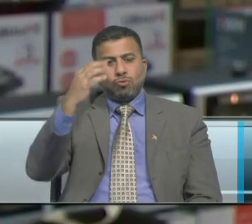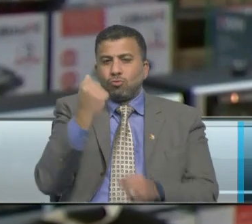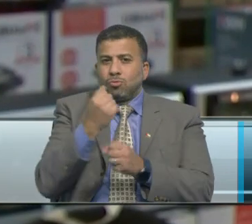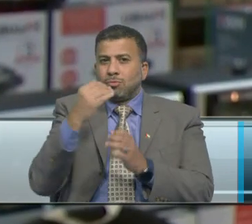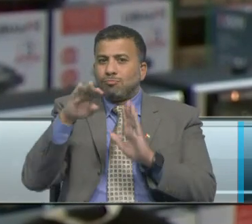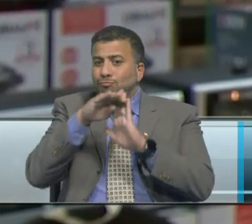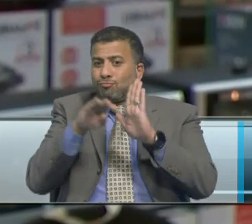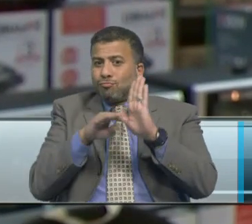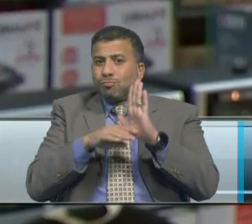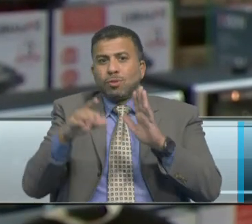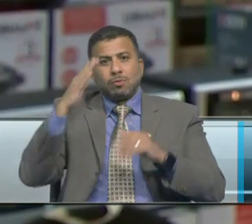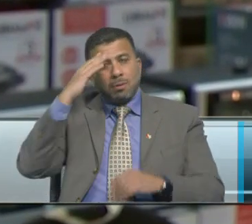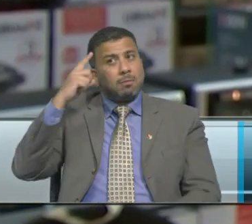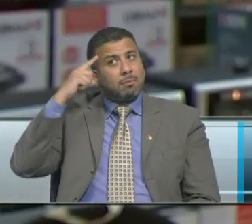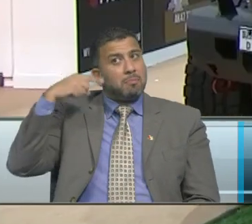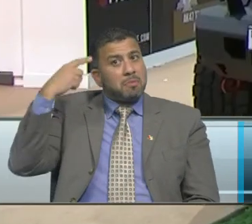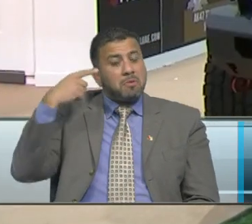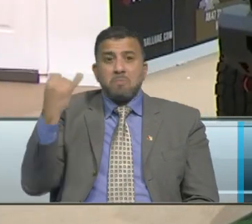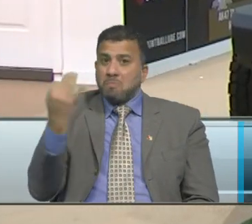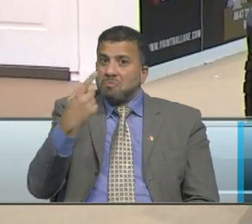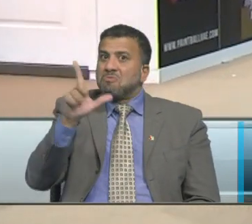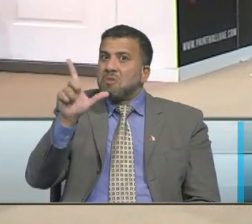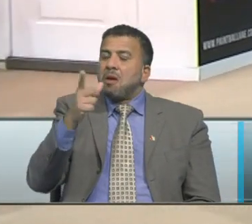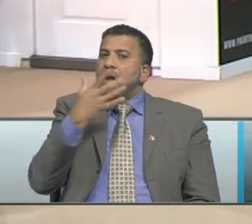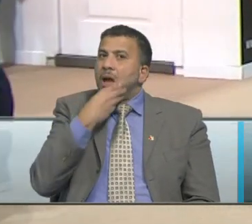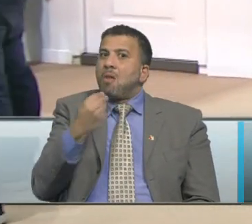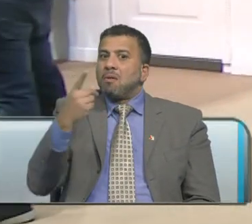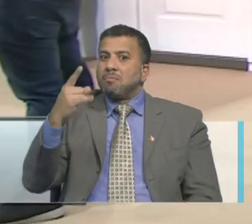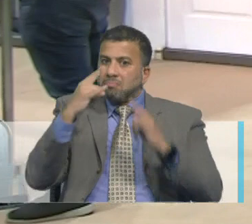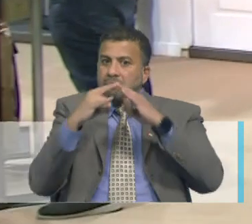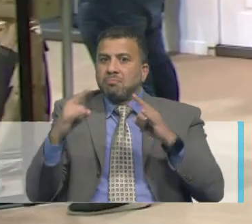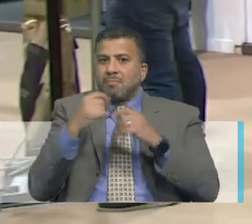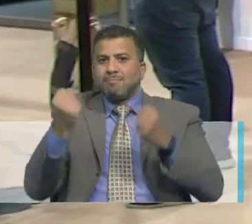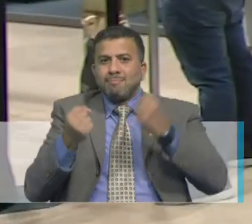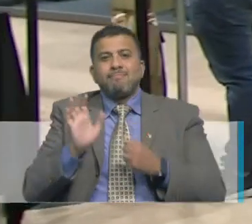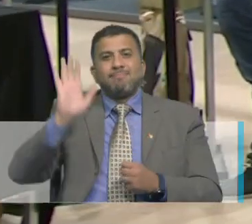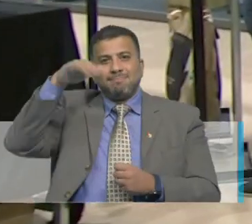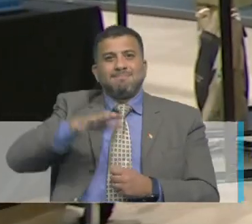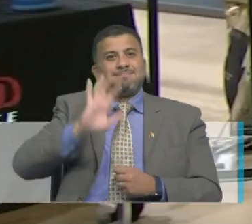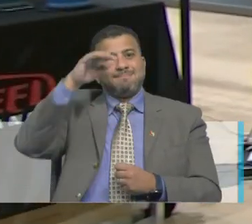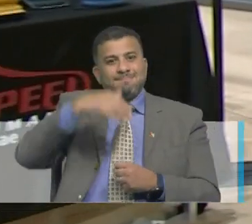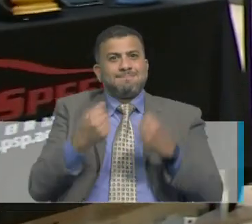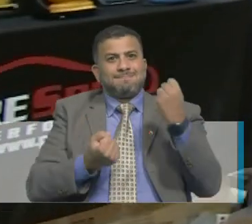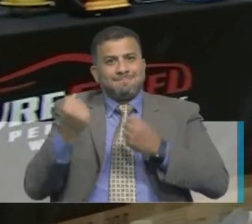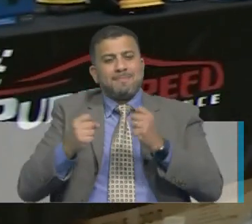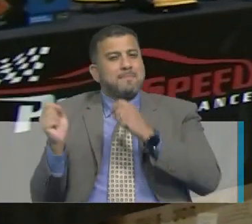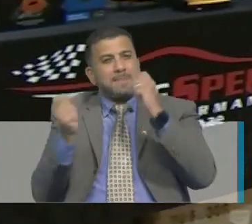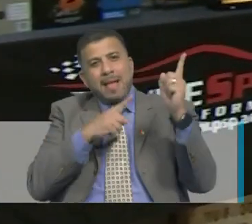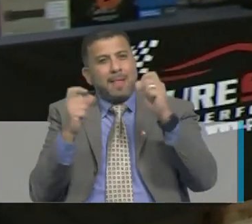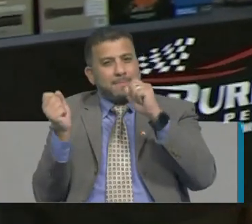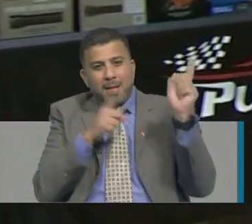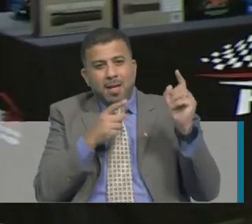هذا المعرض وعلى اللي فكر في المشروع هذا. معرض التخييم والمغامرات الذي تستمر فعالياته